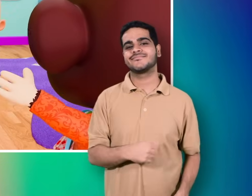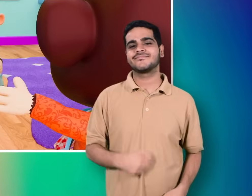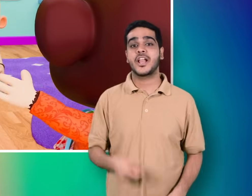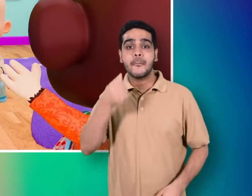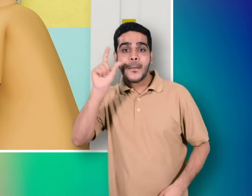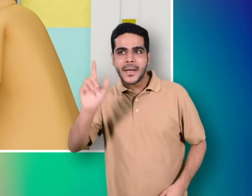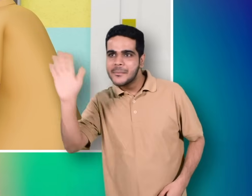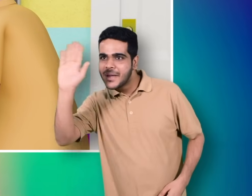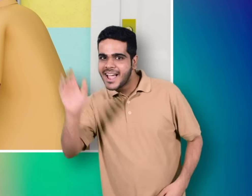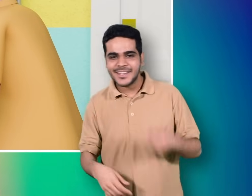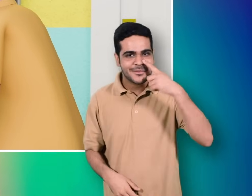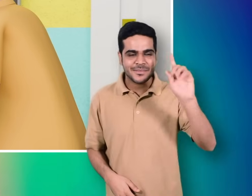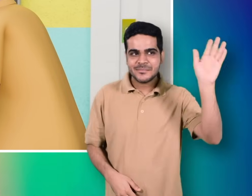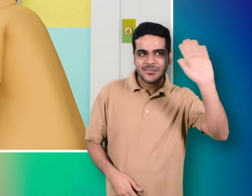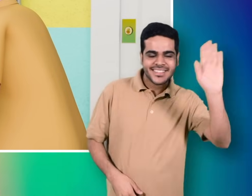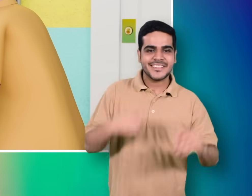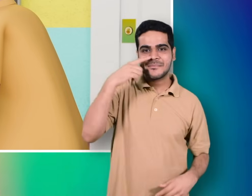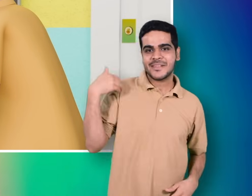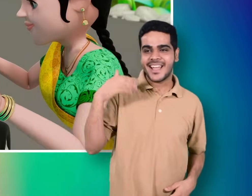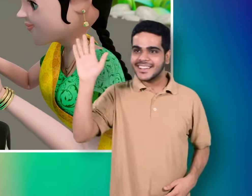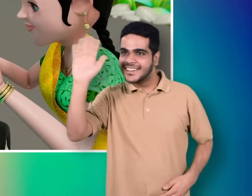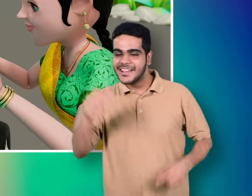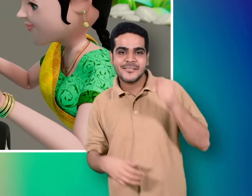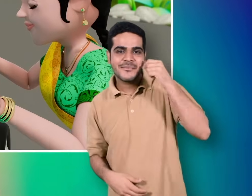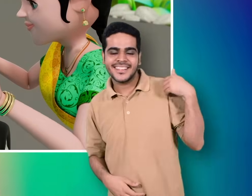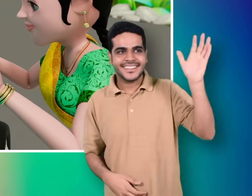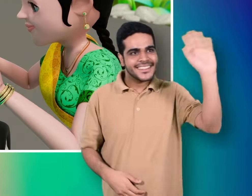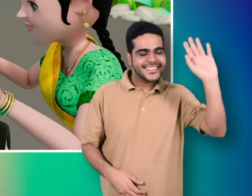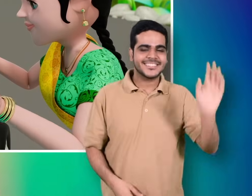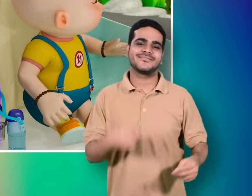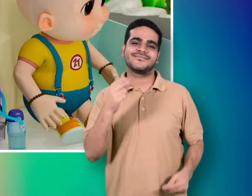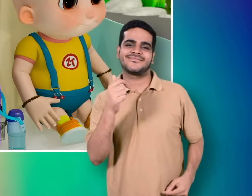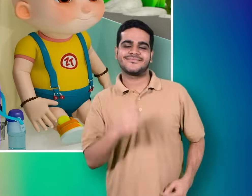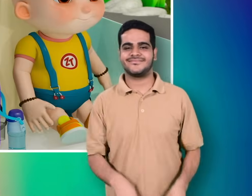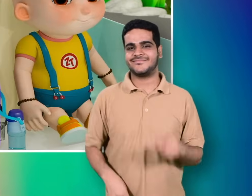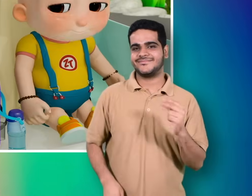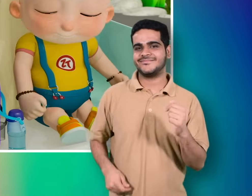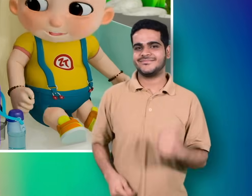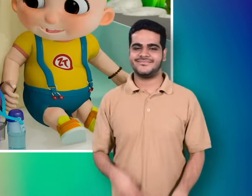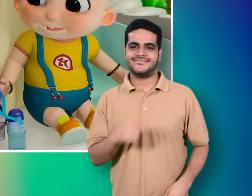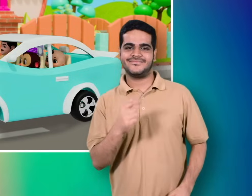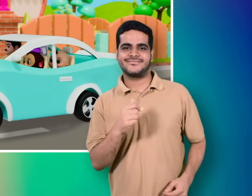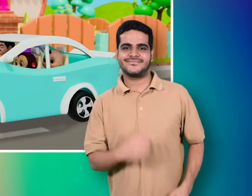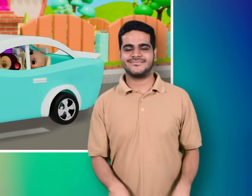हम। बाय बाय पापा, बाय बाय मम्मी, बाय बाय भैया, बाय बाय दीदी।